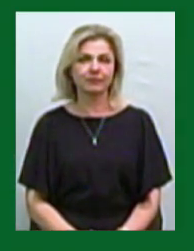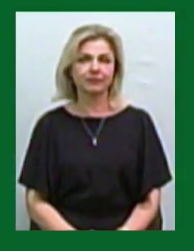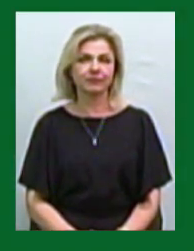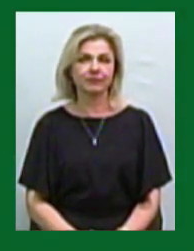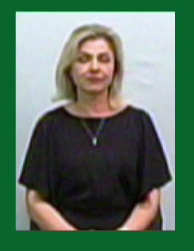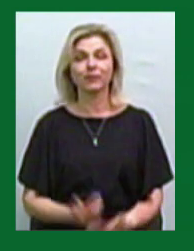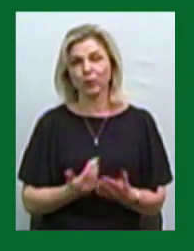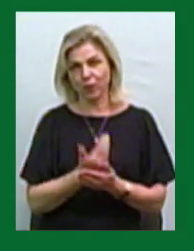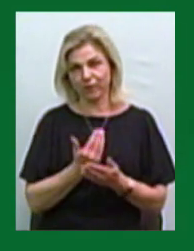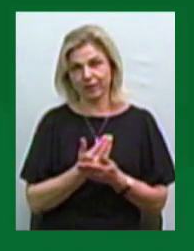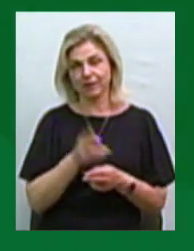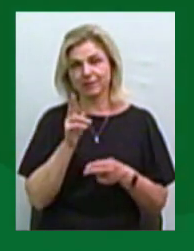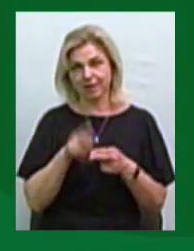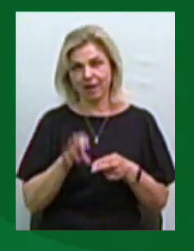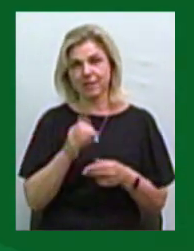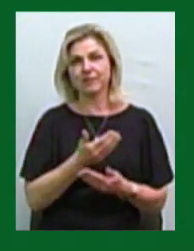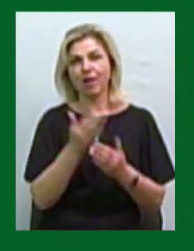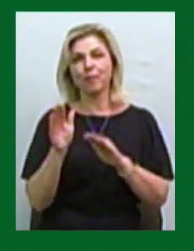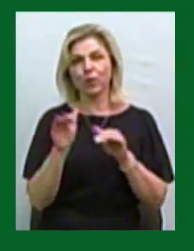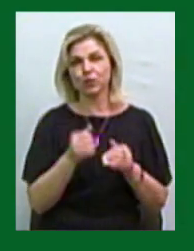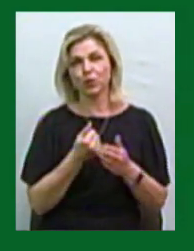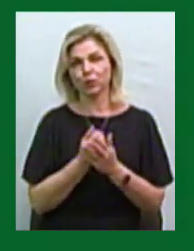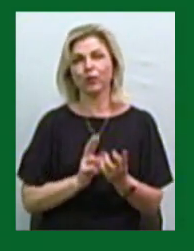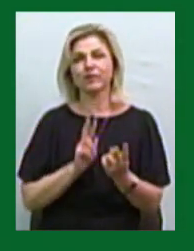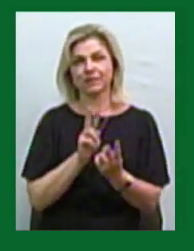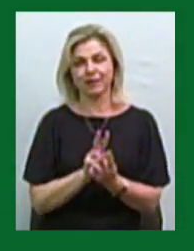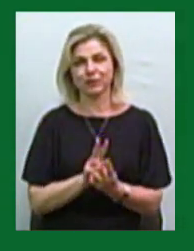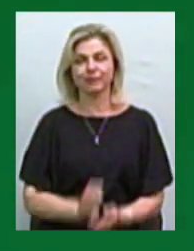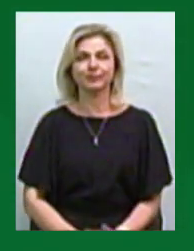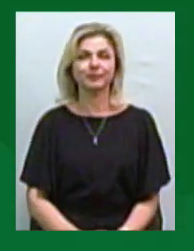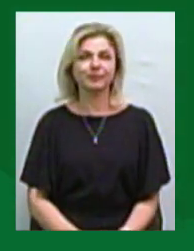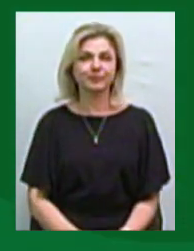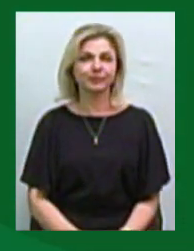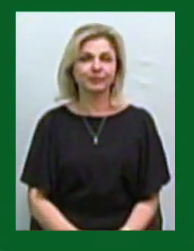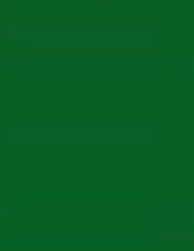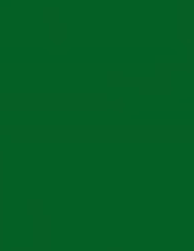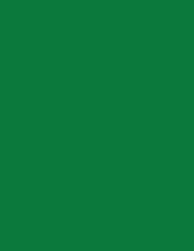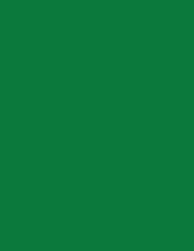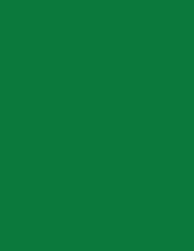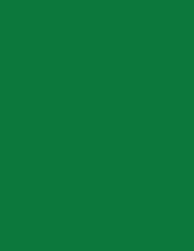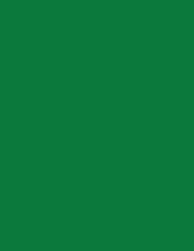Я з вами прощаюсь. До зустрічі в наступних випусках новин.